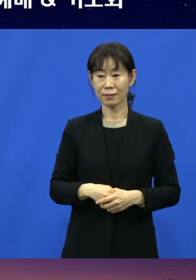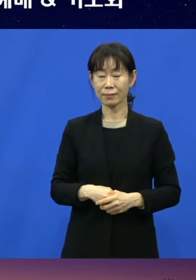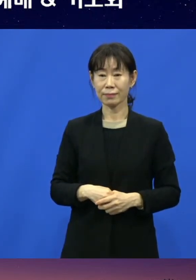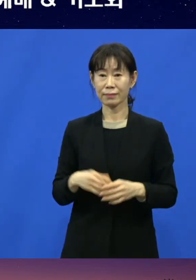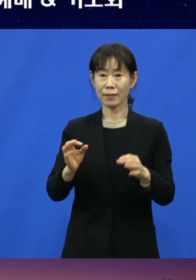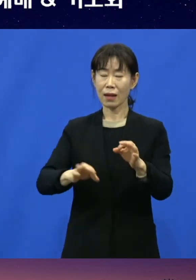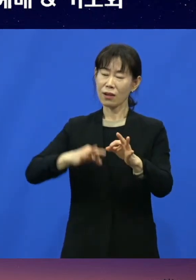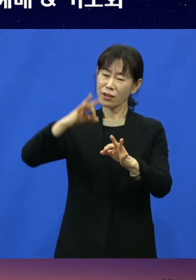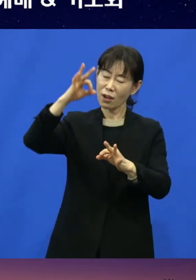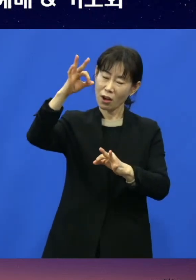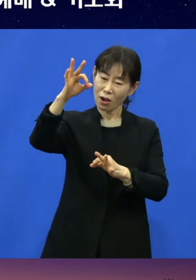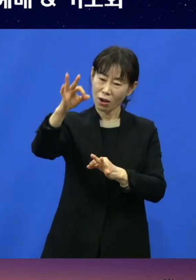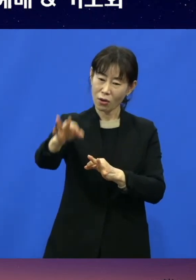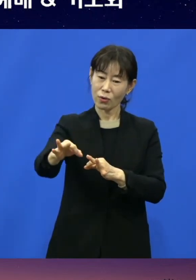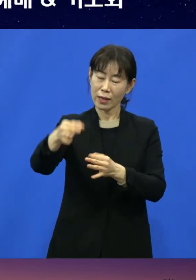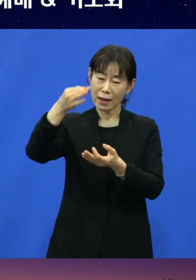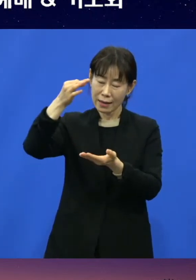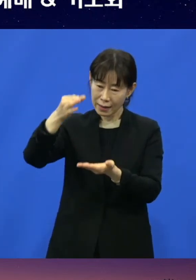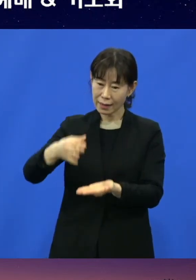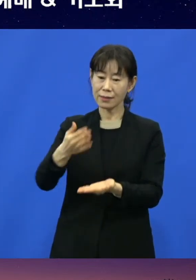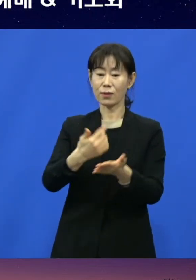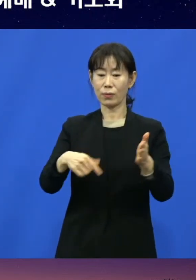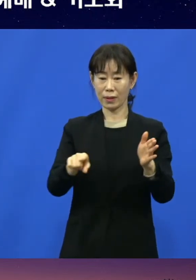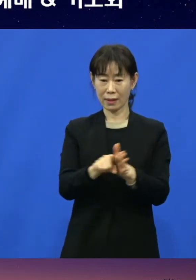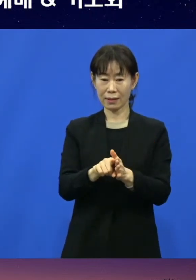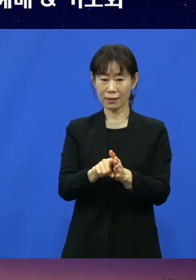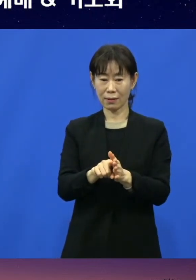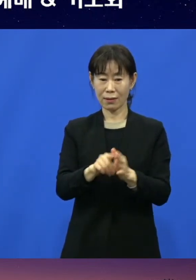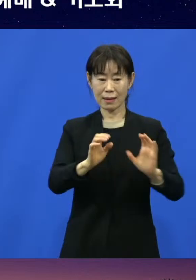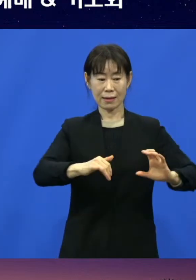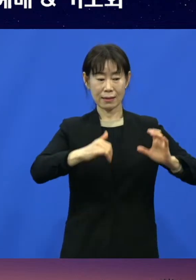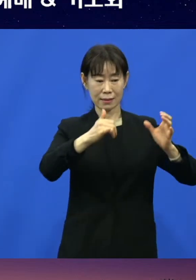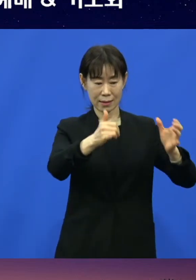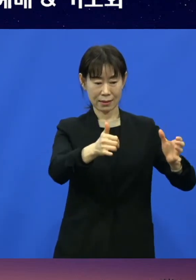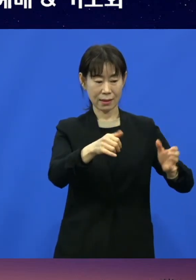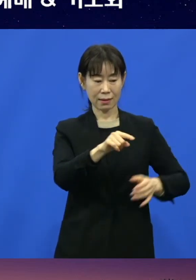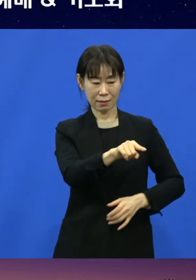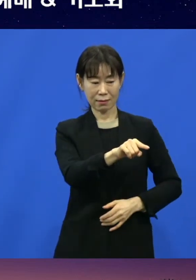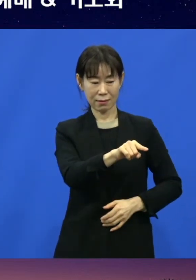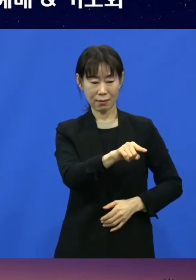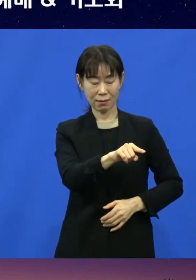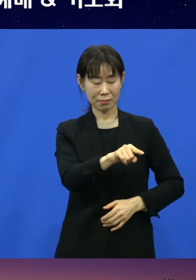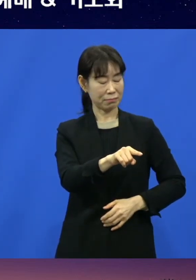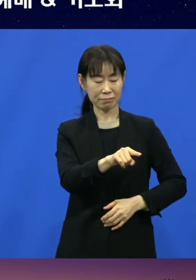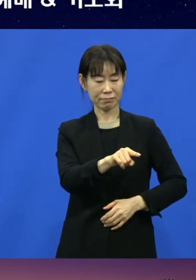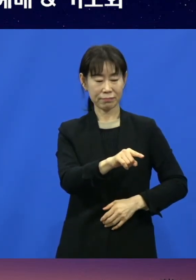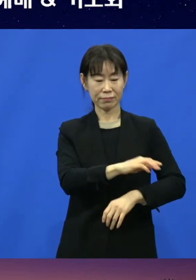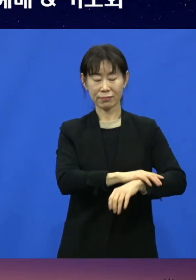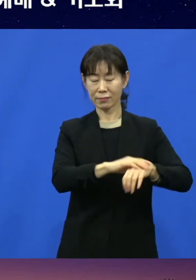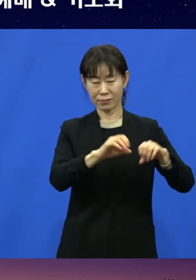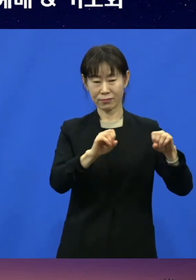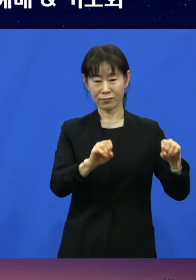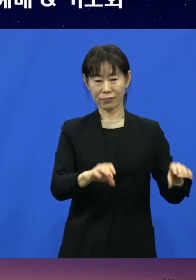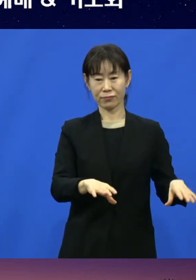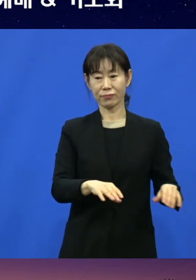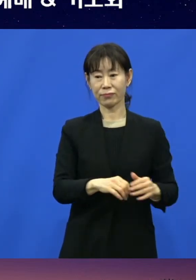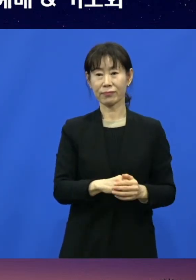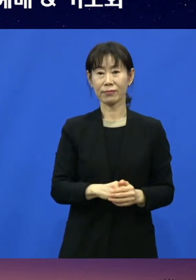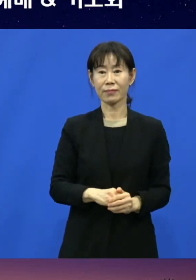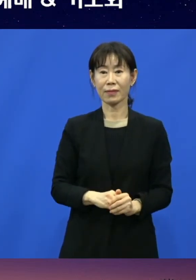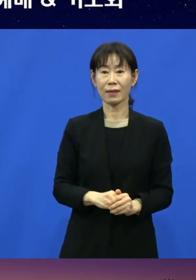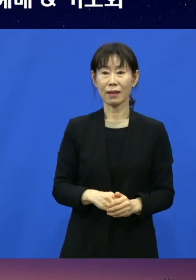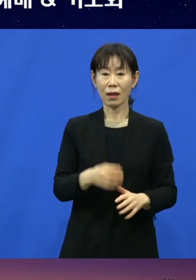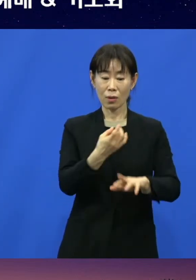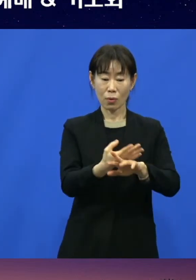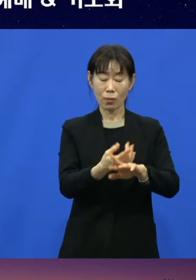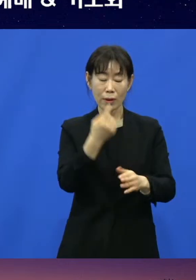영원한 것을 위하여, 영원한 가치를 위하여, 영원하지 않는 것을 바치는 게 무슨 낭비라고 얘기하는 거죠. 보화를